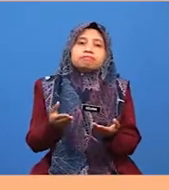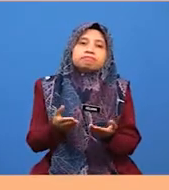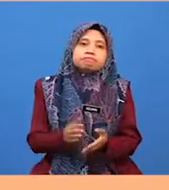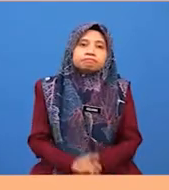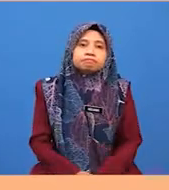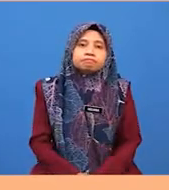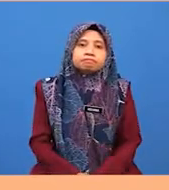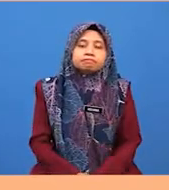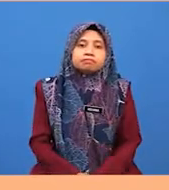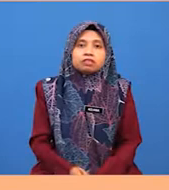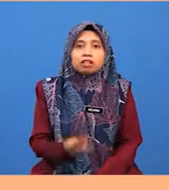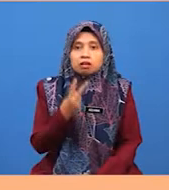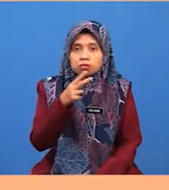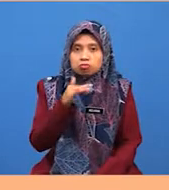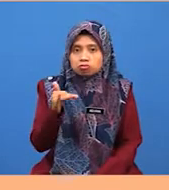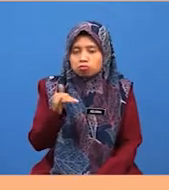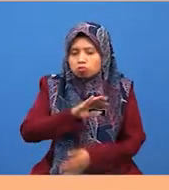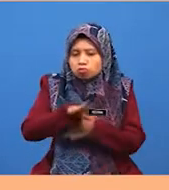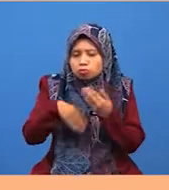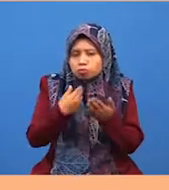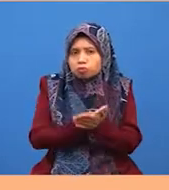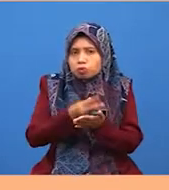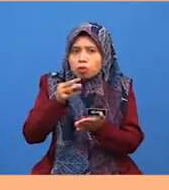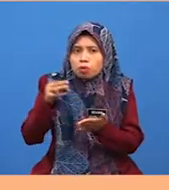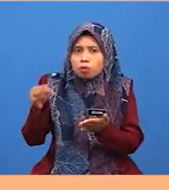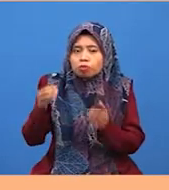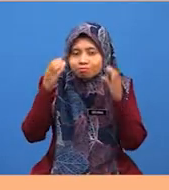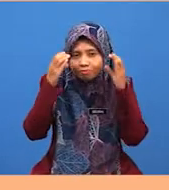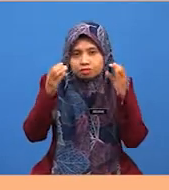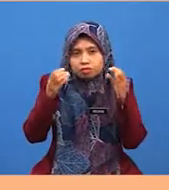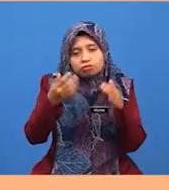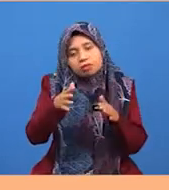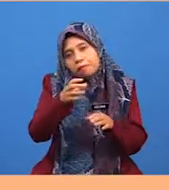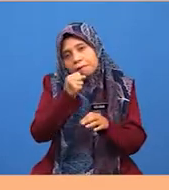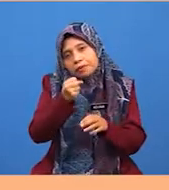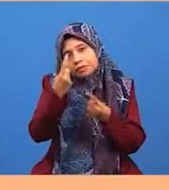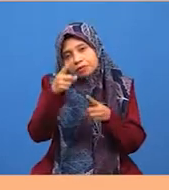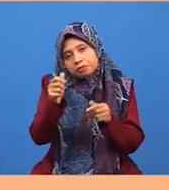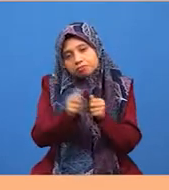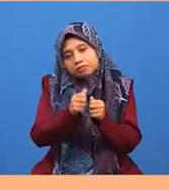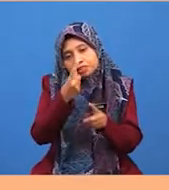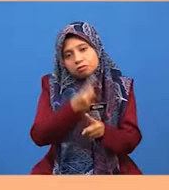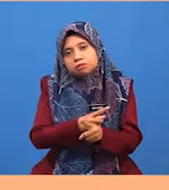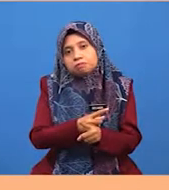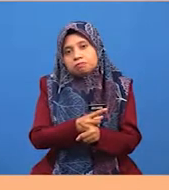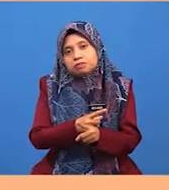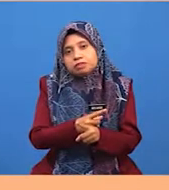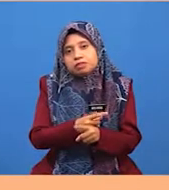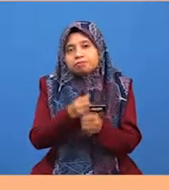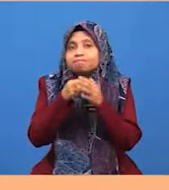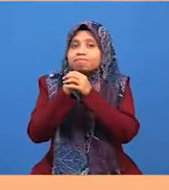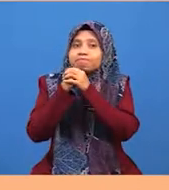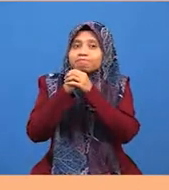Wah, nampaknya semua murid cikgu dapat menjawab dengan betul.